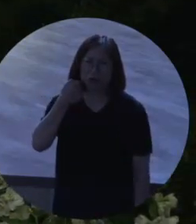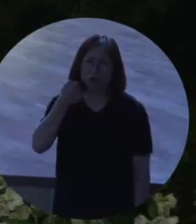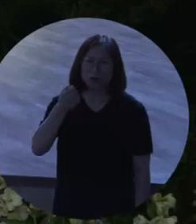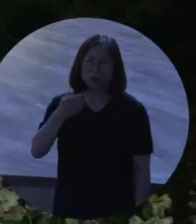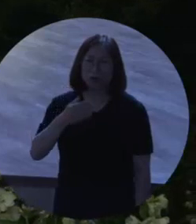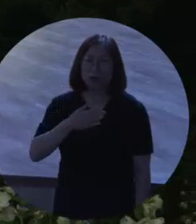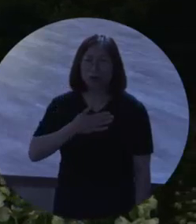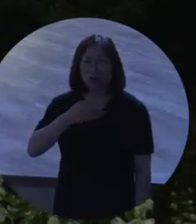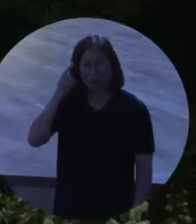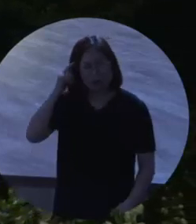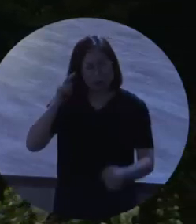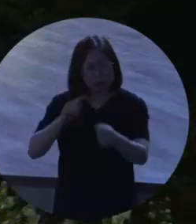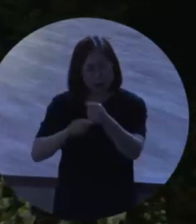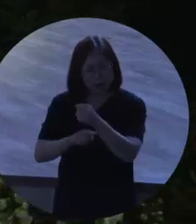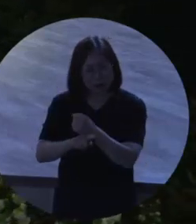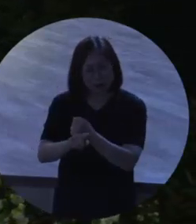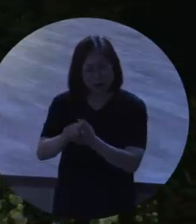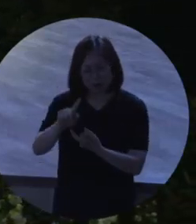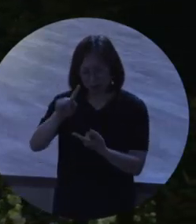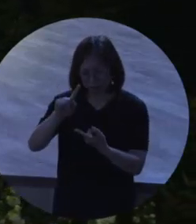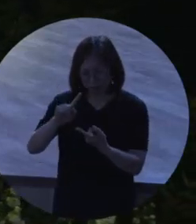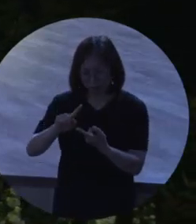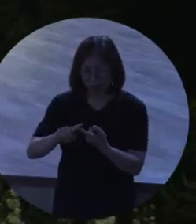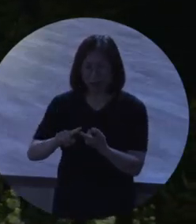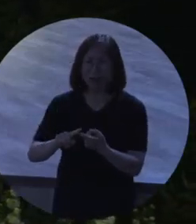내 뜻대로 되지